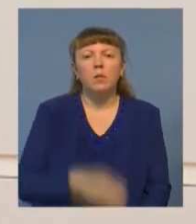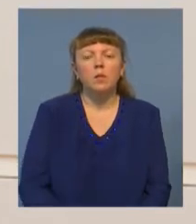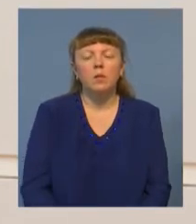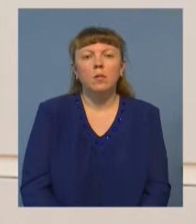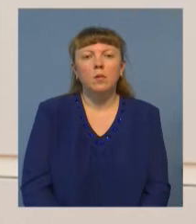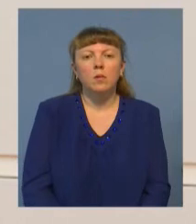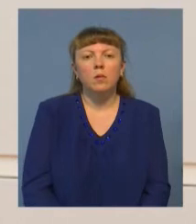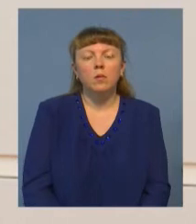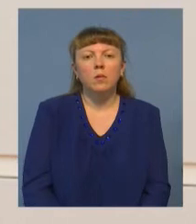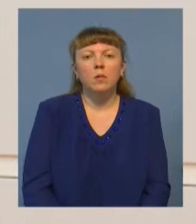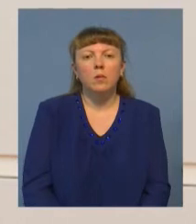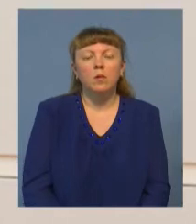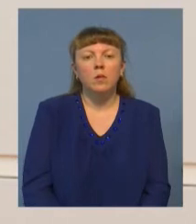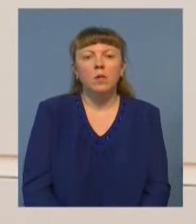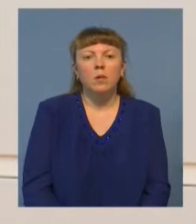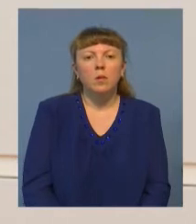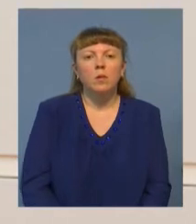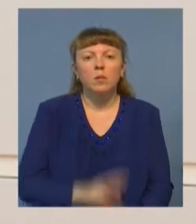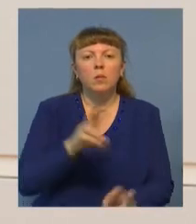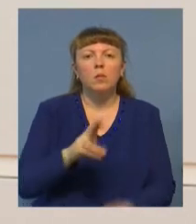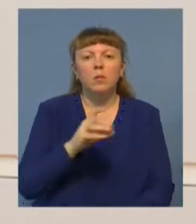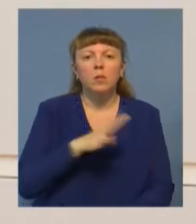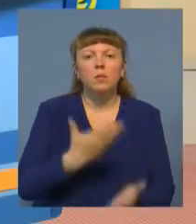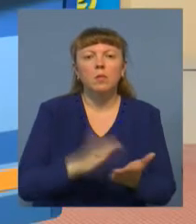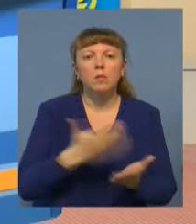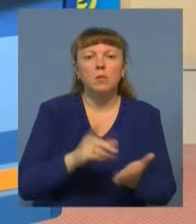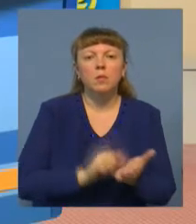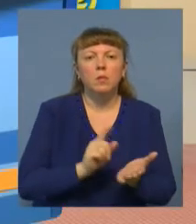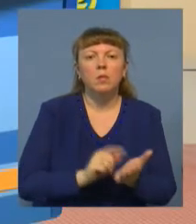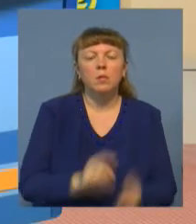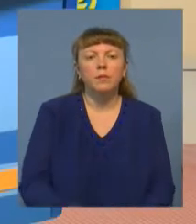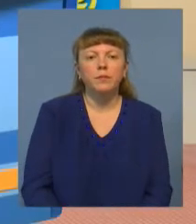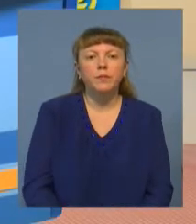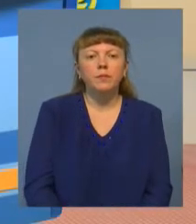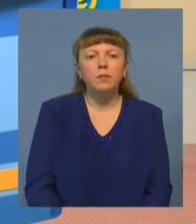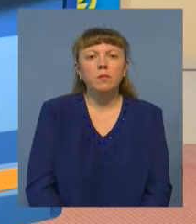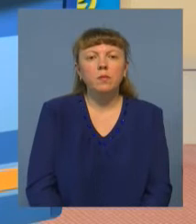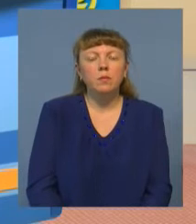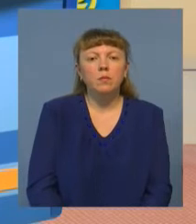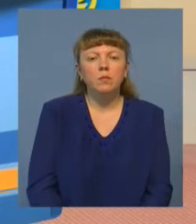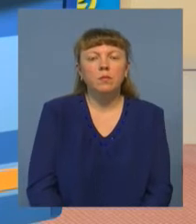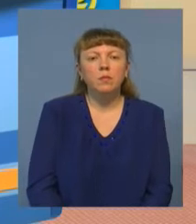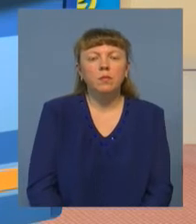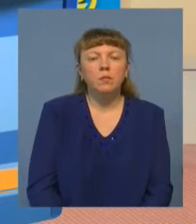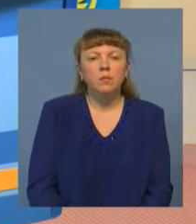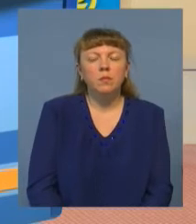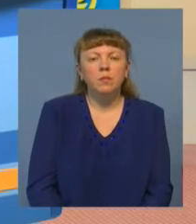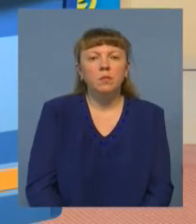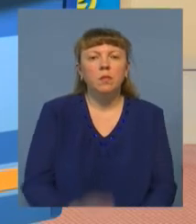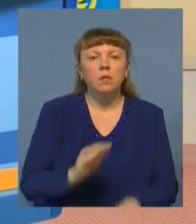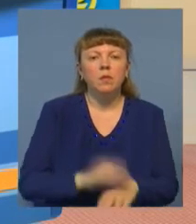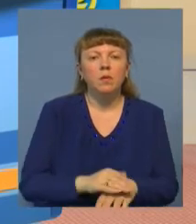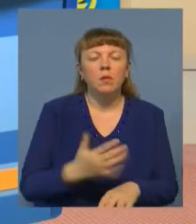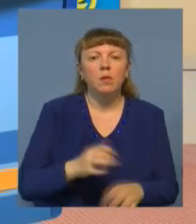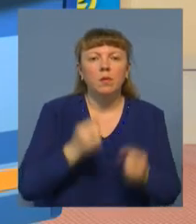который по своей базе может проверить вот отчисление, пенсионное отчисление. Угу. Вот это именно касаемо факта